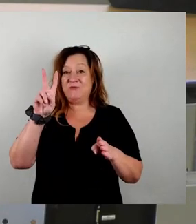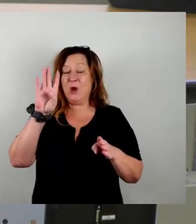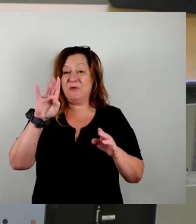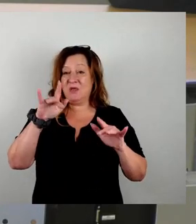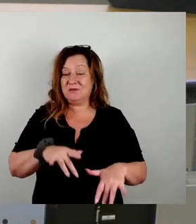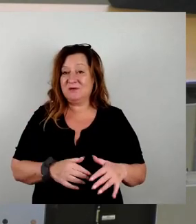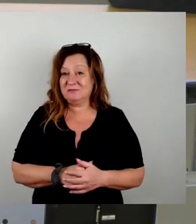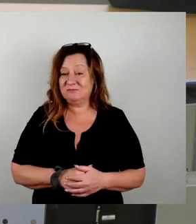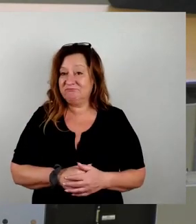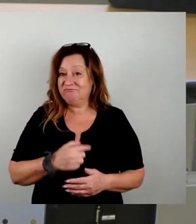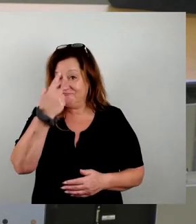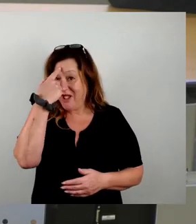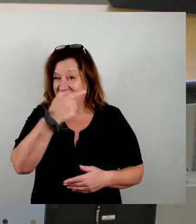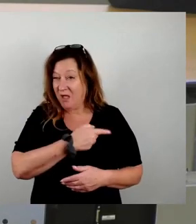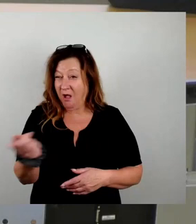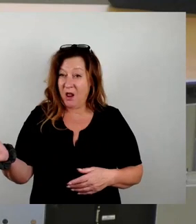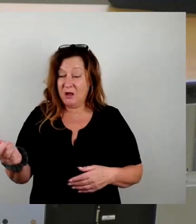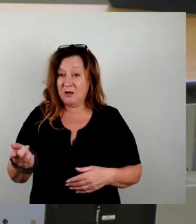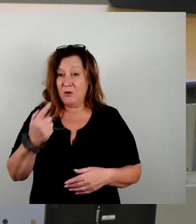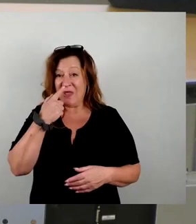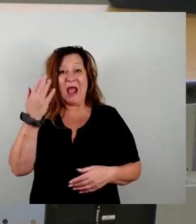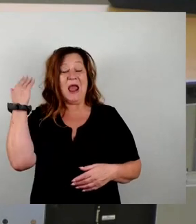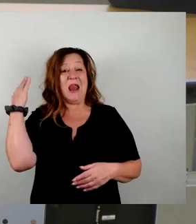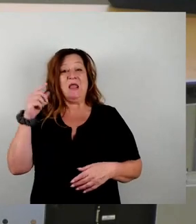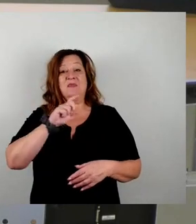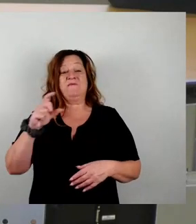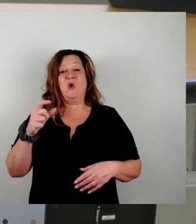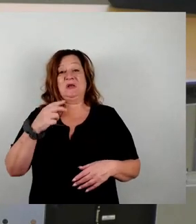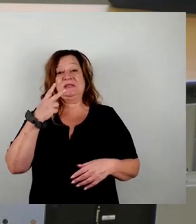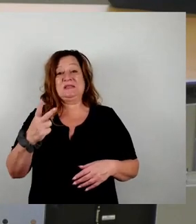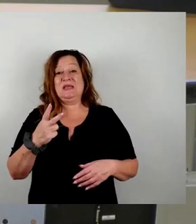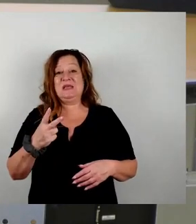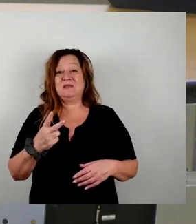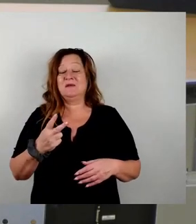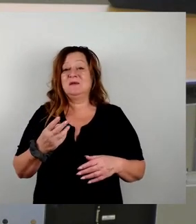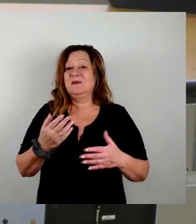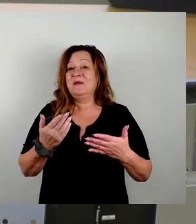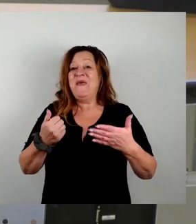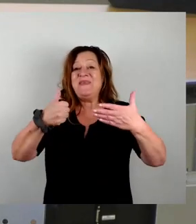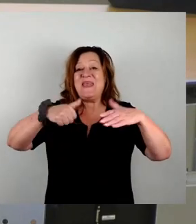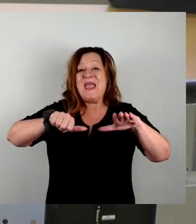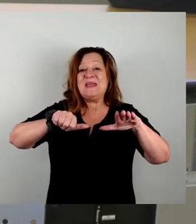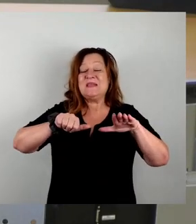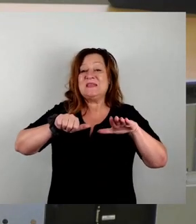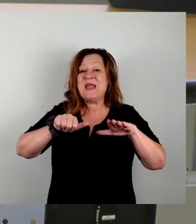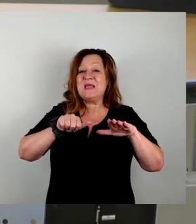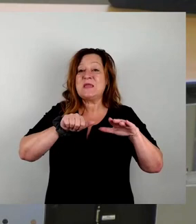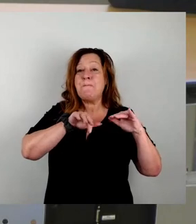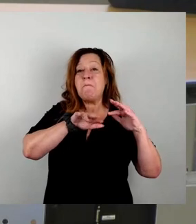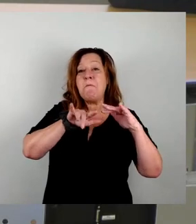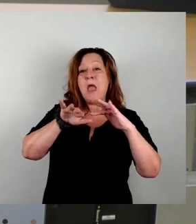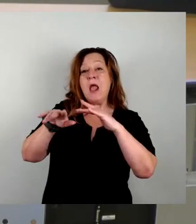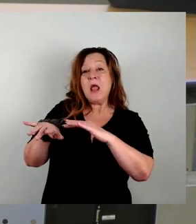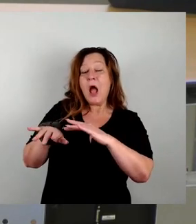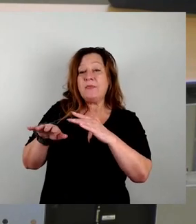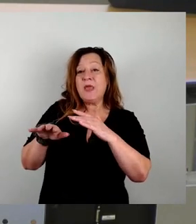die letzte Woche sich angeschaut hat, was da mit den 60 Milliarden passiert oder nicht passiert, wo möglicherweise noch Geld